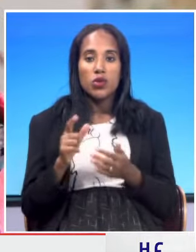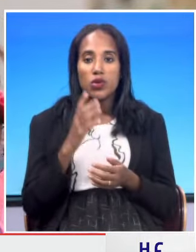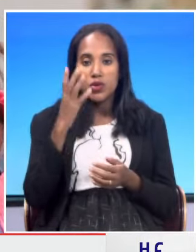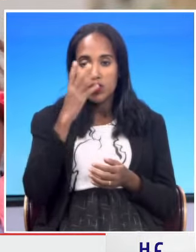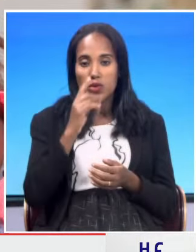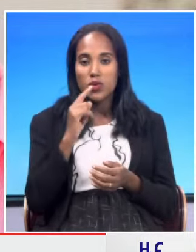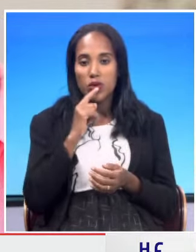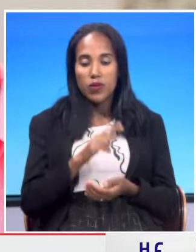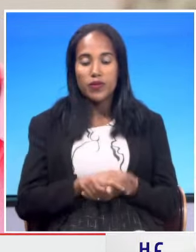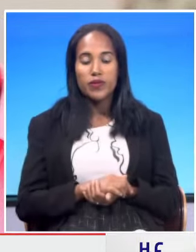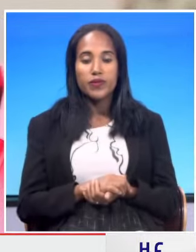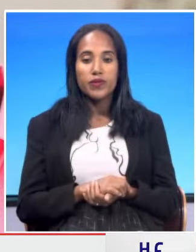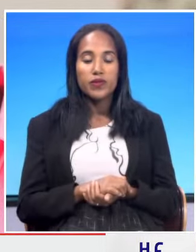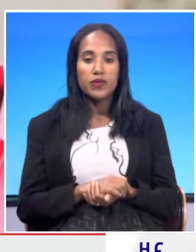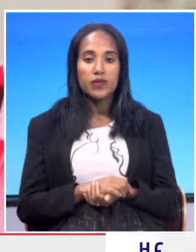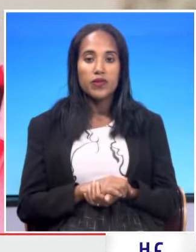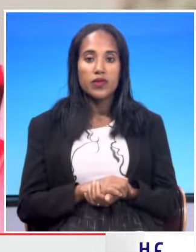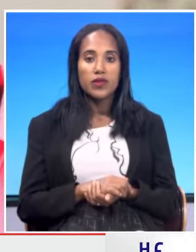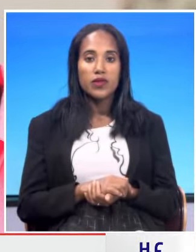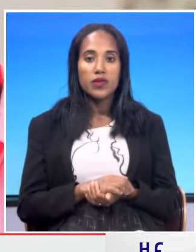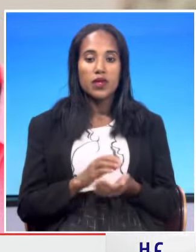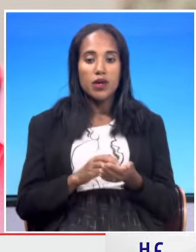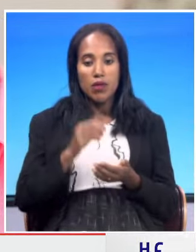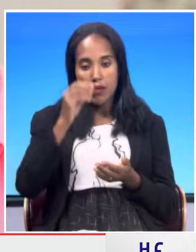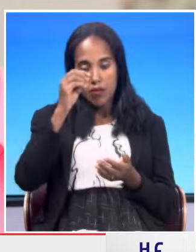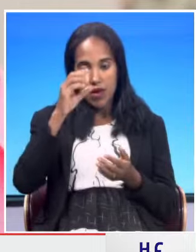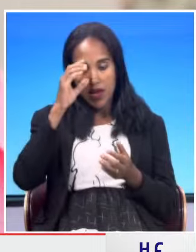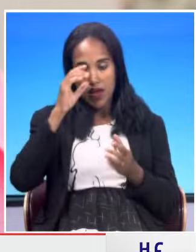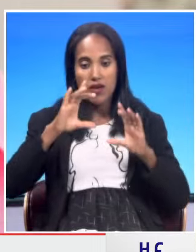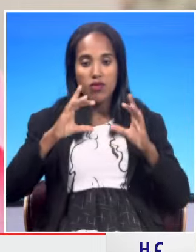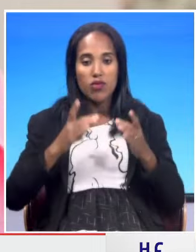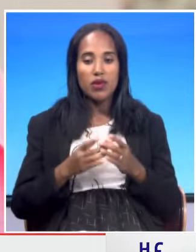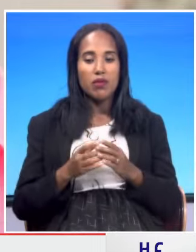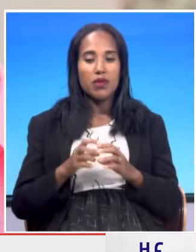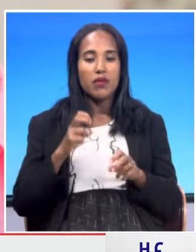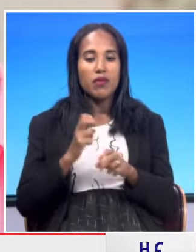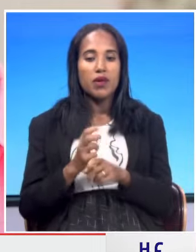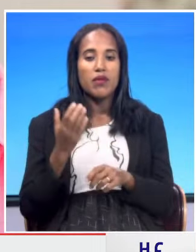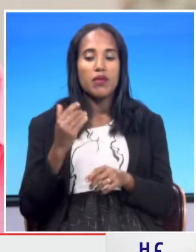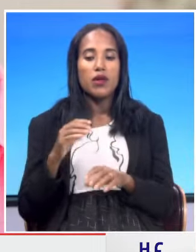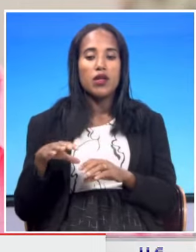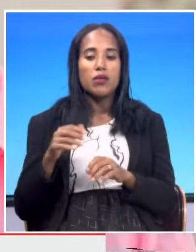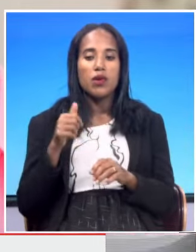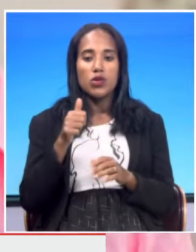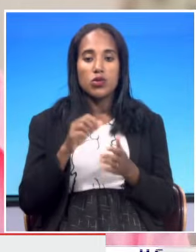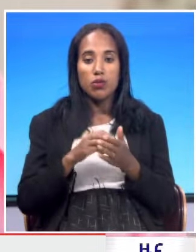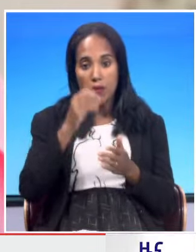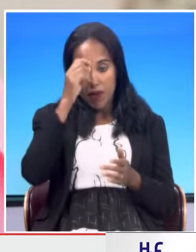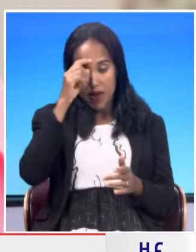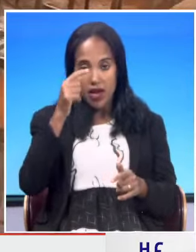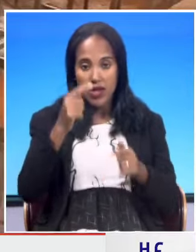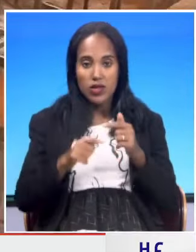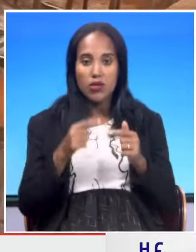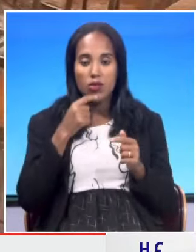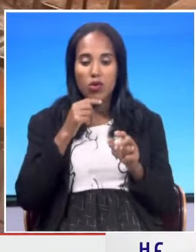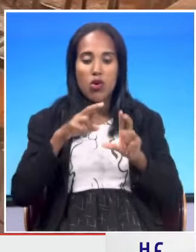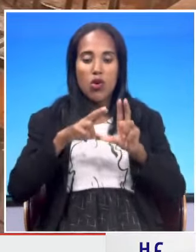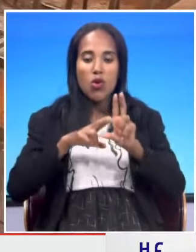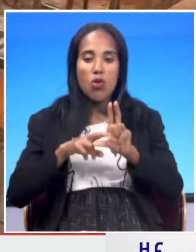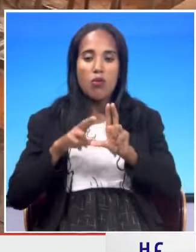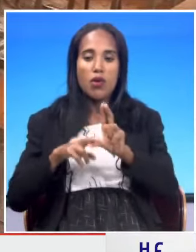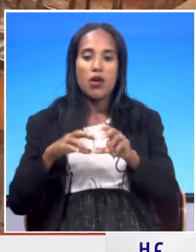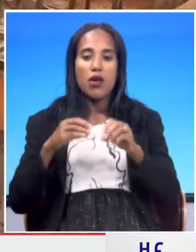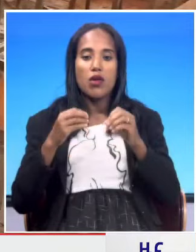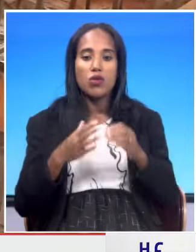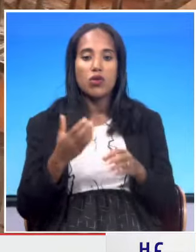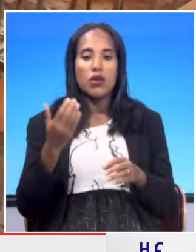ይመስለኛል። መማሪያ ክፍሉ አስቸጋሪ ነበር። ተማሪ ራሱ መማር አቅቶት ከወንበር ወንበር አጦ